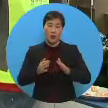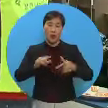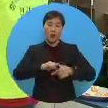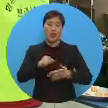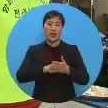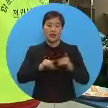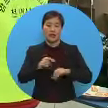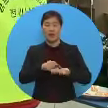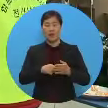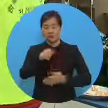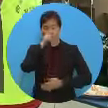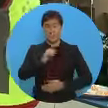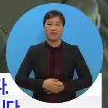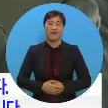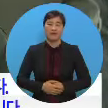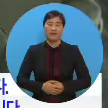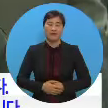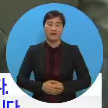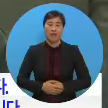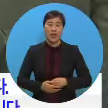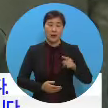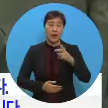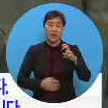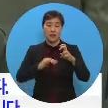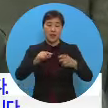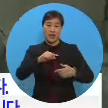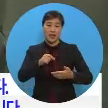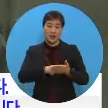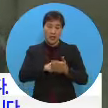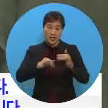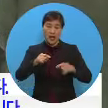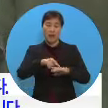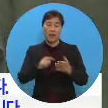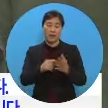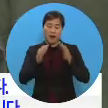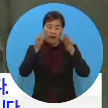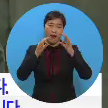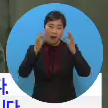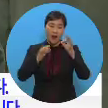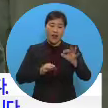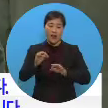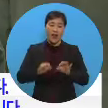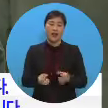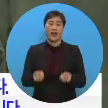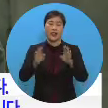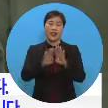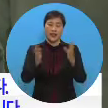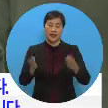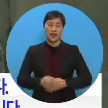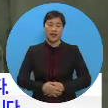명예 기자들도 마음이 뿌듯합니다. 도민 명예 기자 120명의 마음과 정성을 모아 바자회를